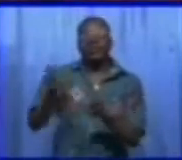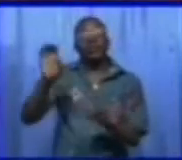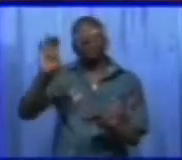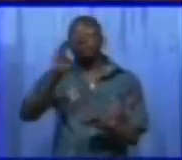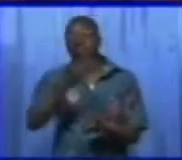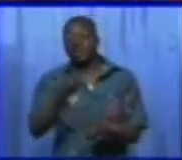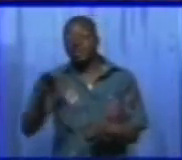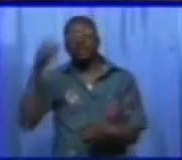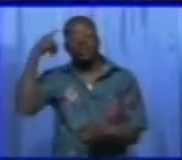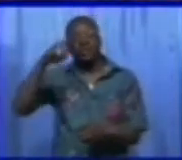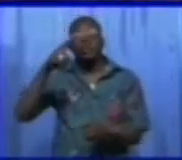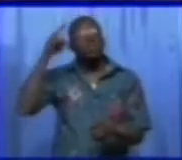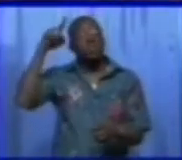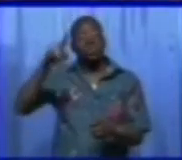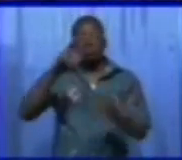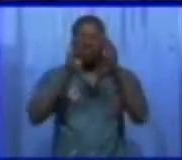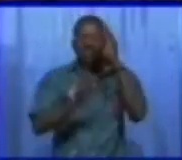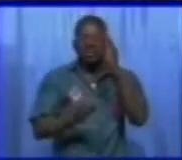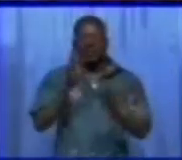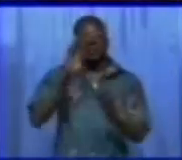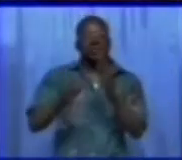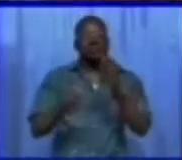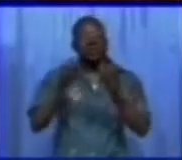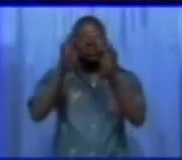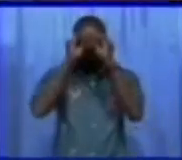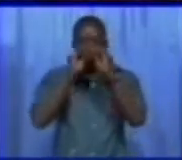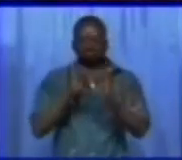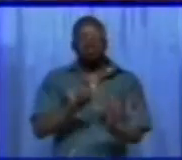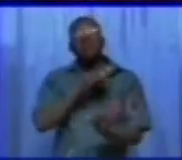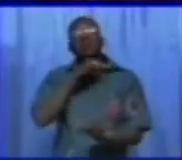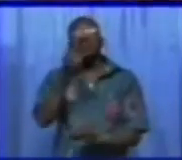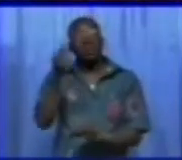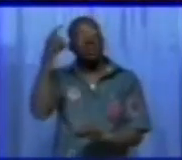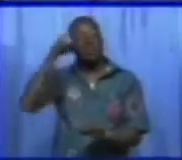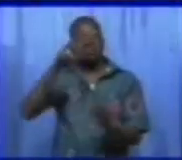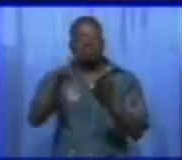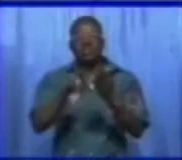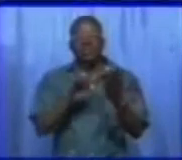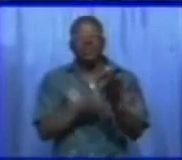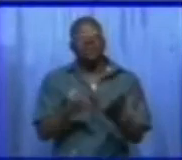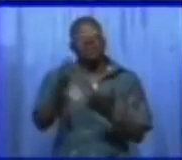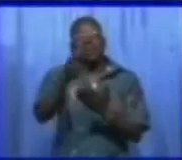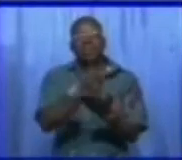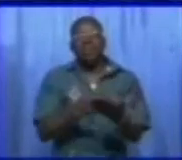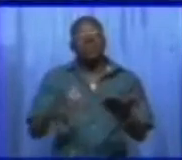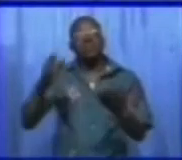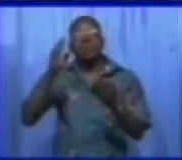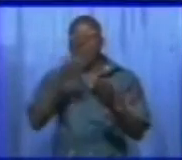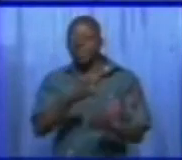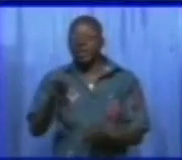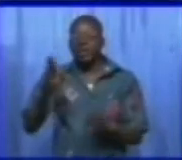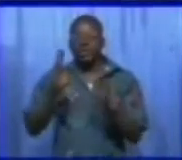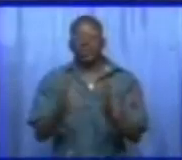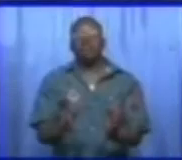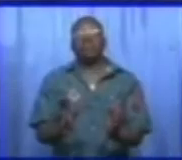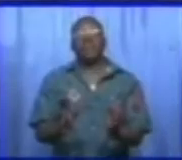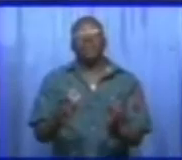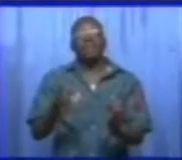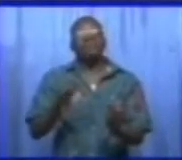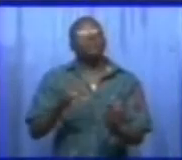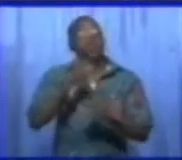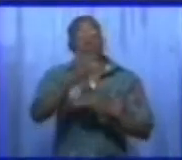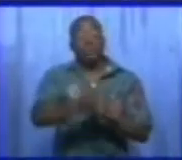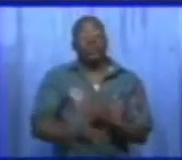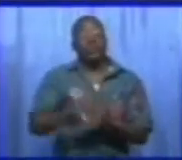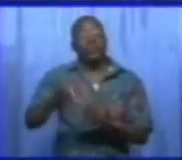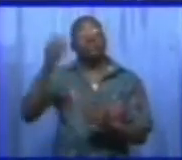poussée de l'auto-justice et la désobéissance aux lois et règlements du pays par certains Burkinabés. Devant les députés, le ministre